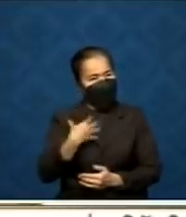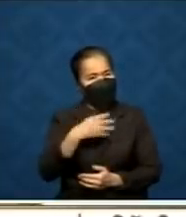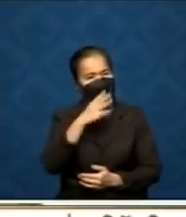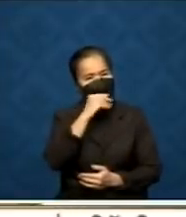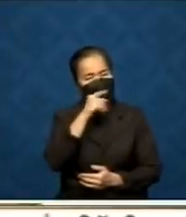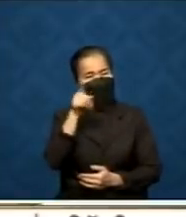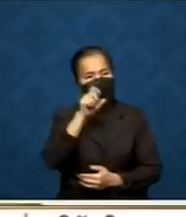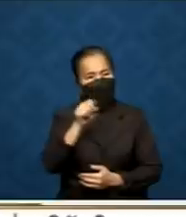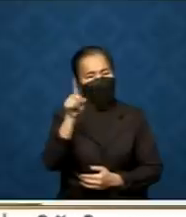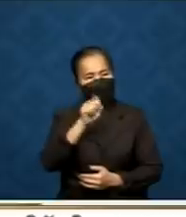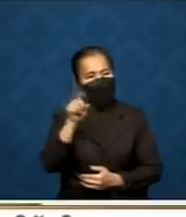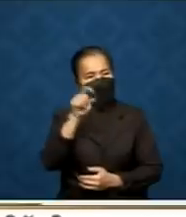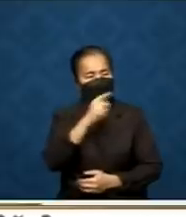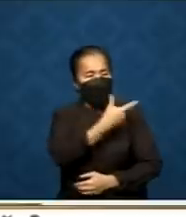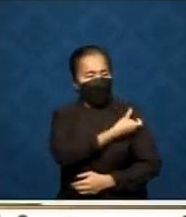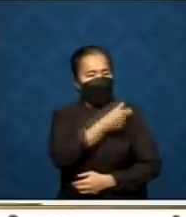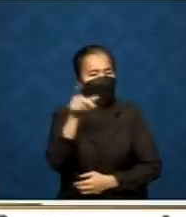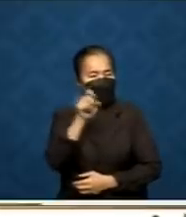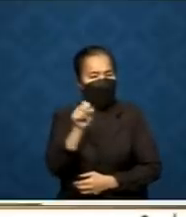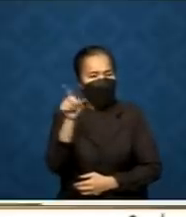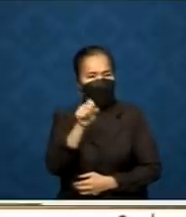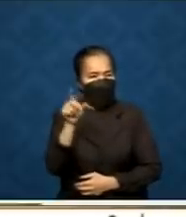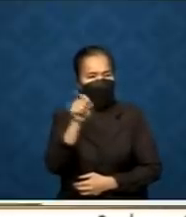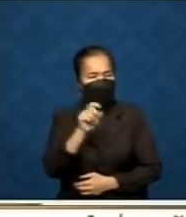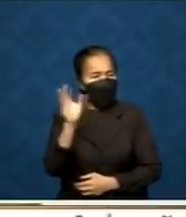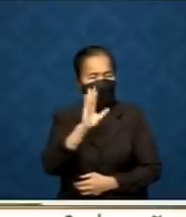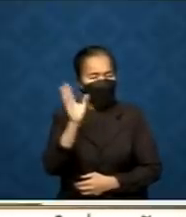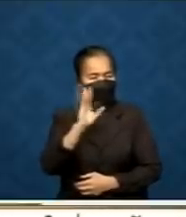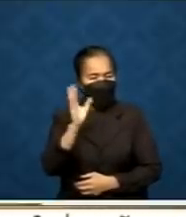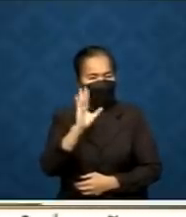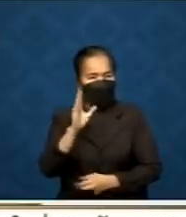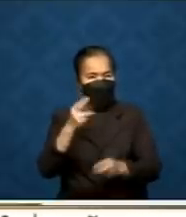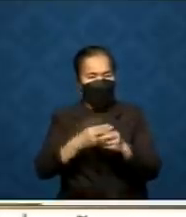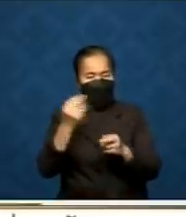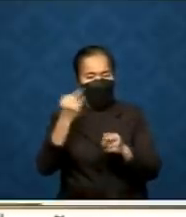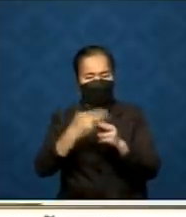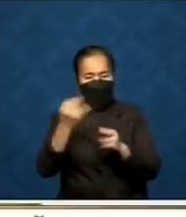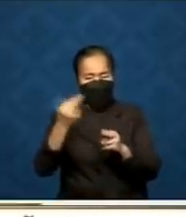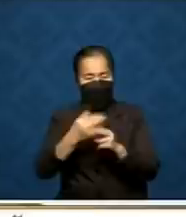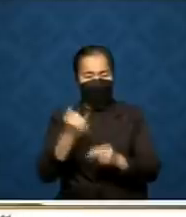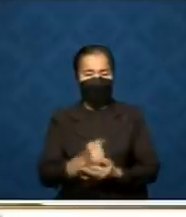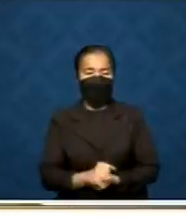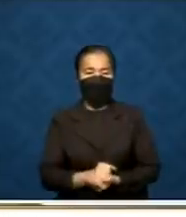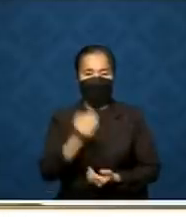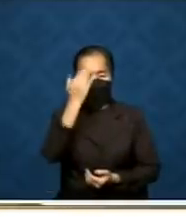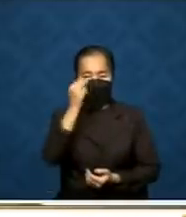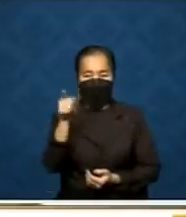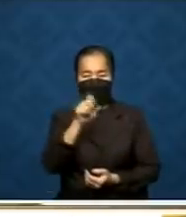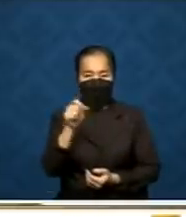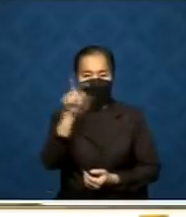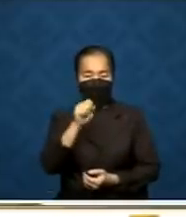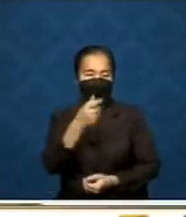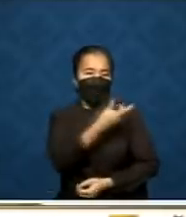ด้อยค่าได้ค่ายาได้ฆ่าเชื้อแรงอยากได้ค่าชิ้นแรกถ้าจะแยกอ้าวชนและต้องคำนึงถึงประเทศเพราะ Chino Bagคือจีน